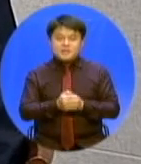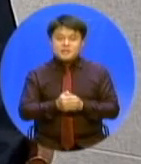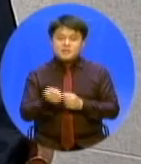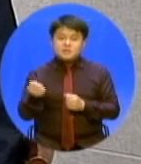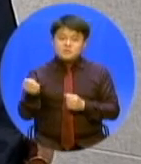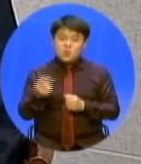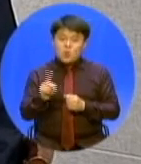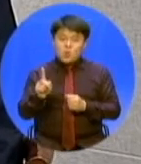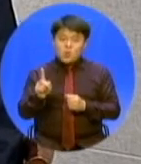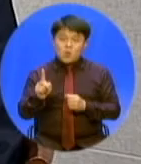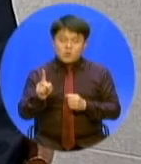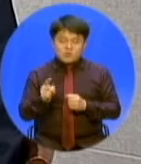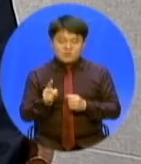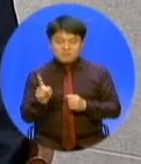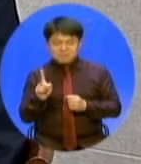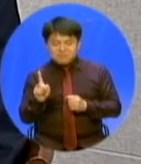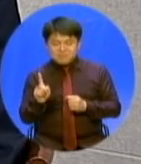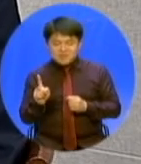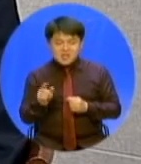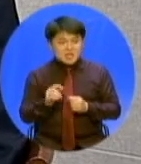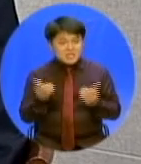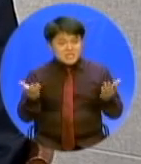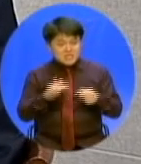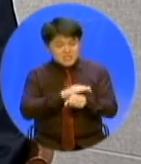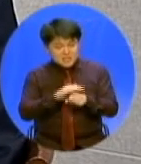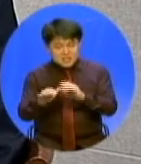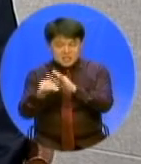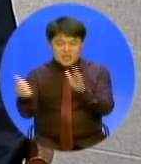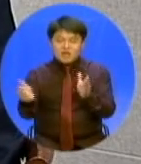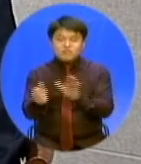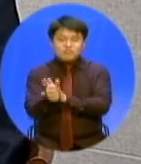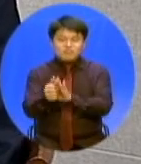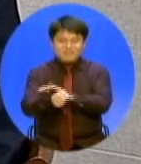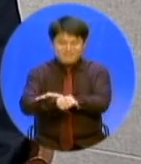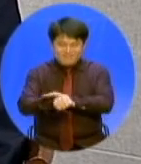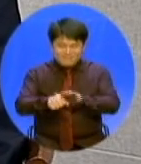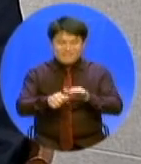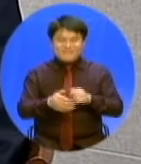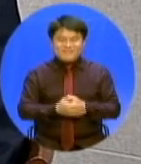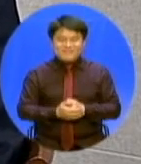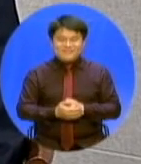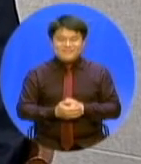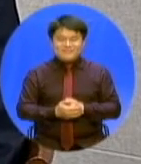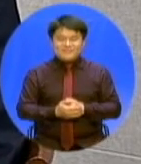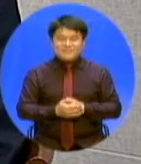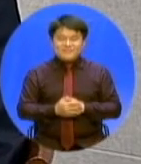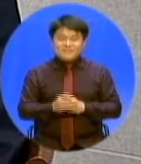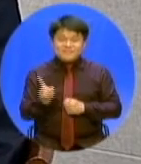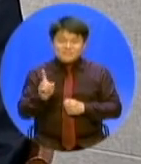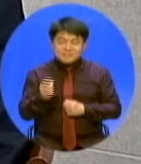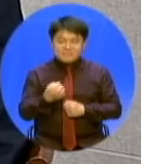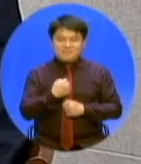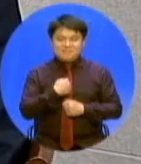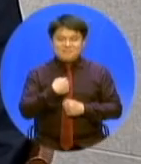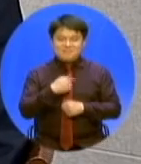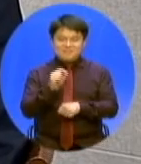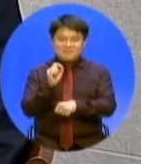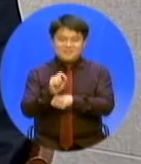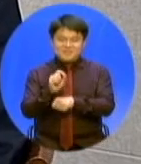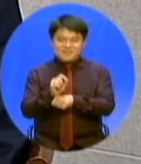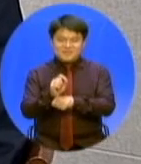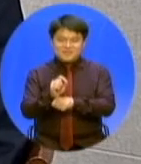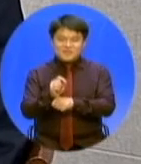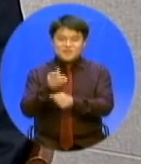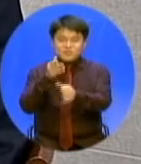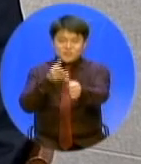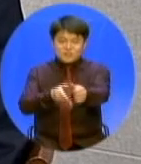또 그렇게 되다 보니까 가족인데도 잘하잖아요. 그렇지, 그래서 제가 네. 이제 그런 과정에 직원들인데 요구하는 게